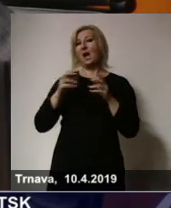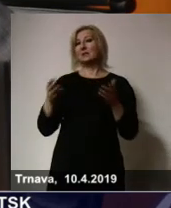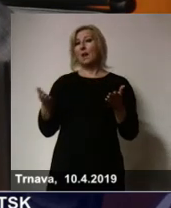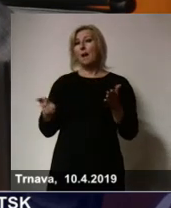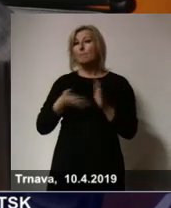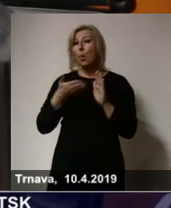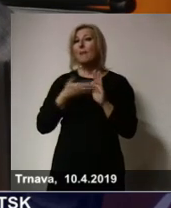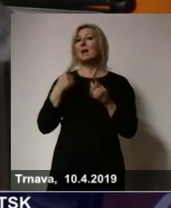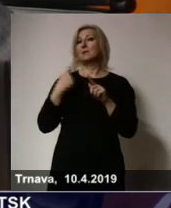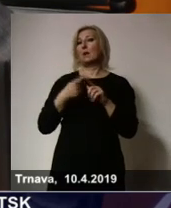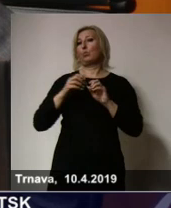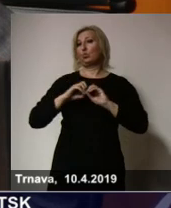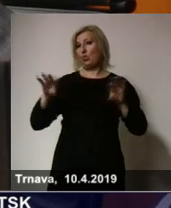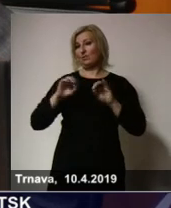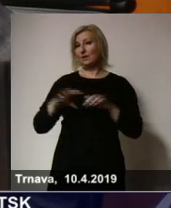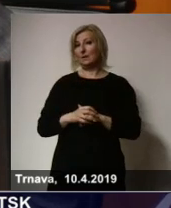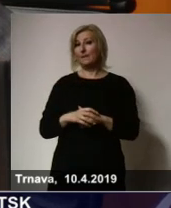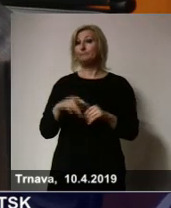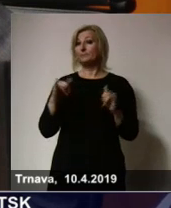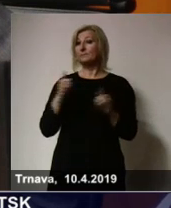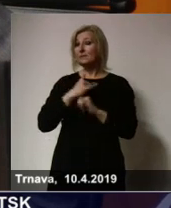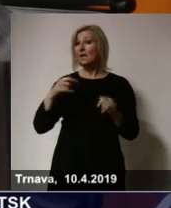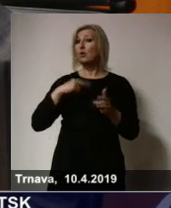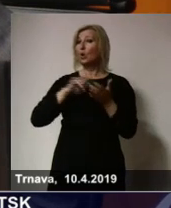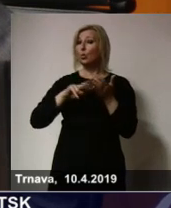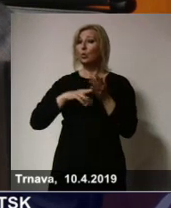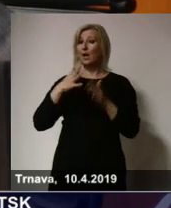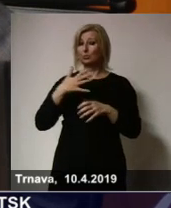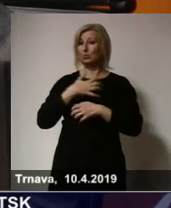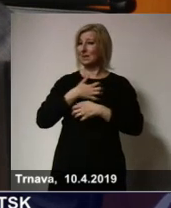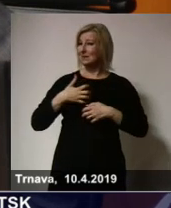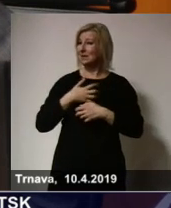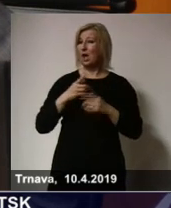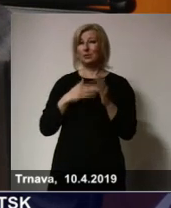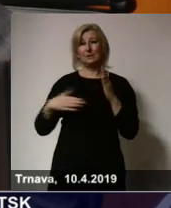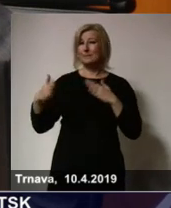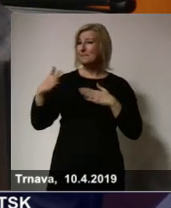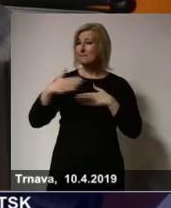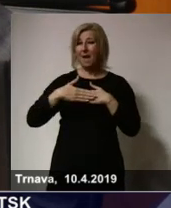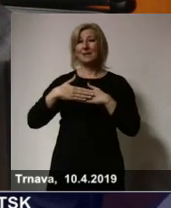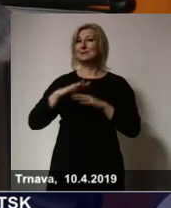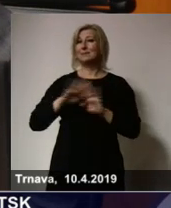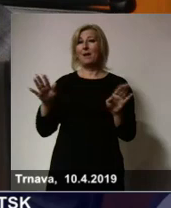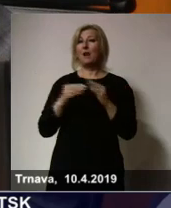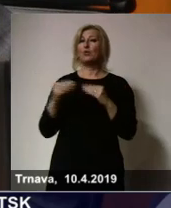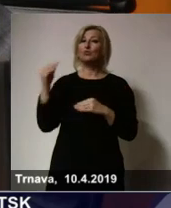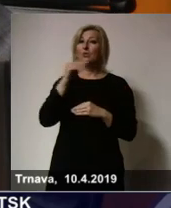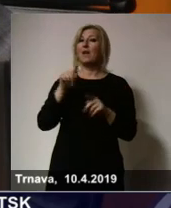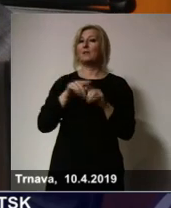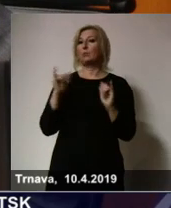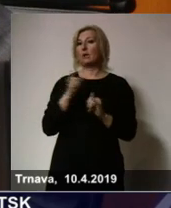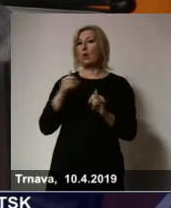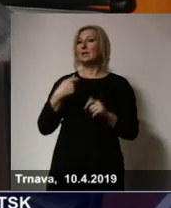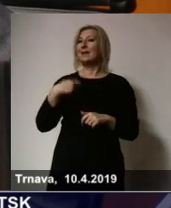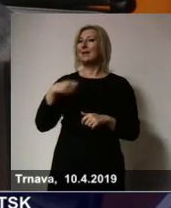TTSK môžem povedať, že vytvoríme maximálnu snahu, pretože je to veľmi drahá kompetencia a v rámci tohoto